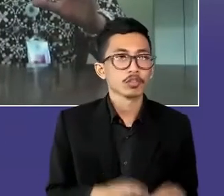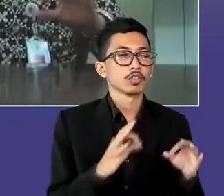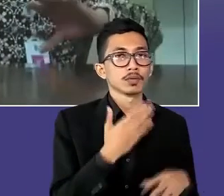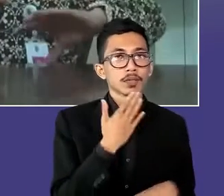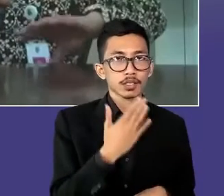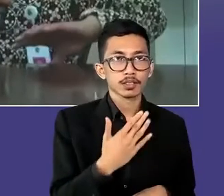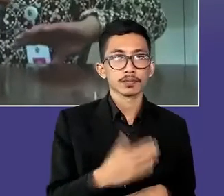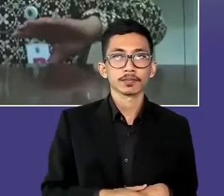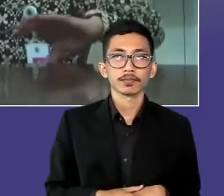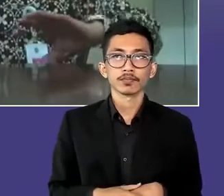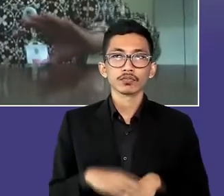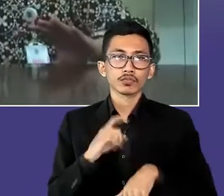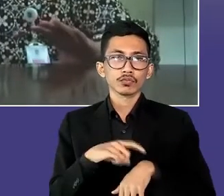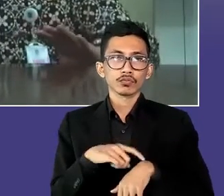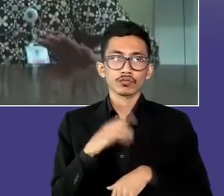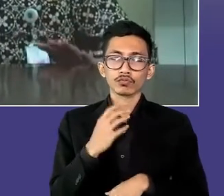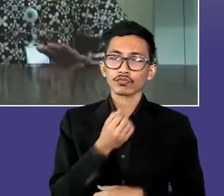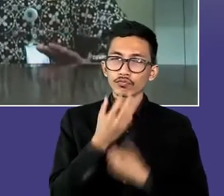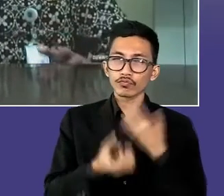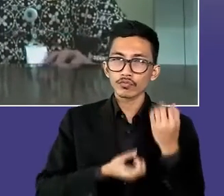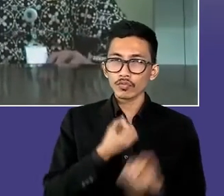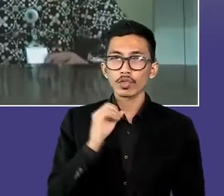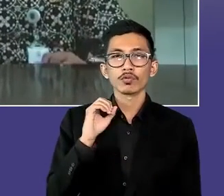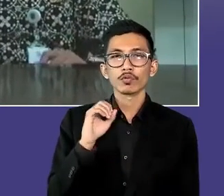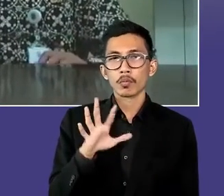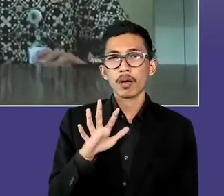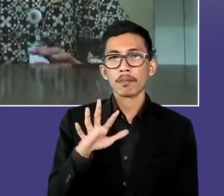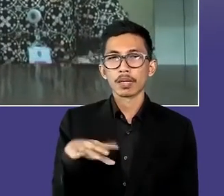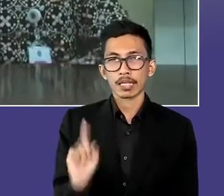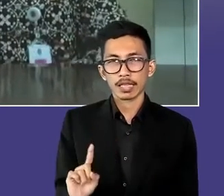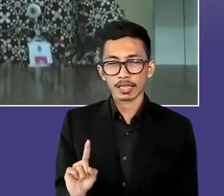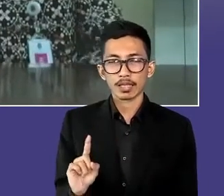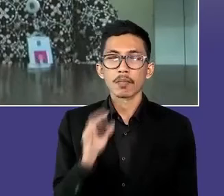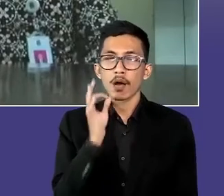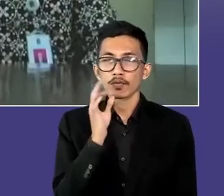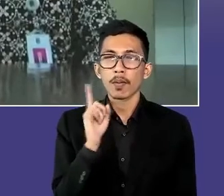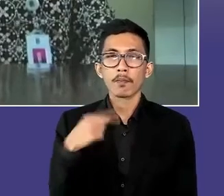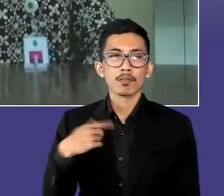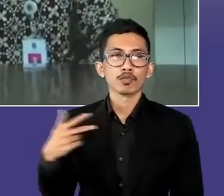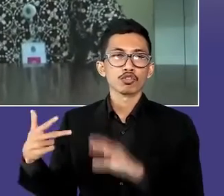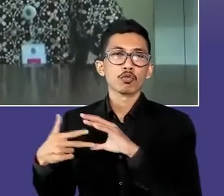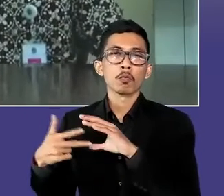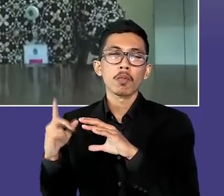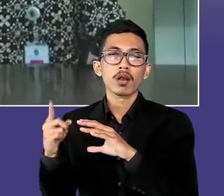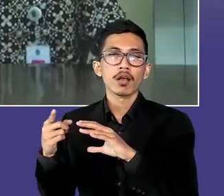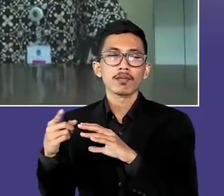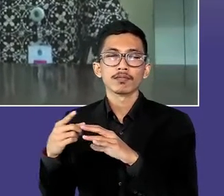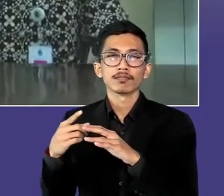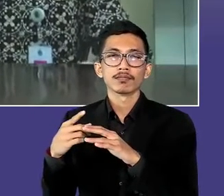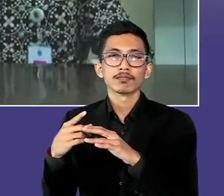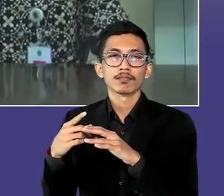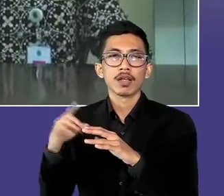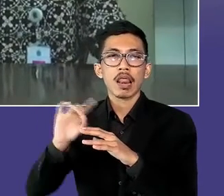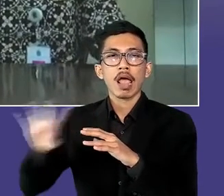saya ada waktu kira-kira hanya 5 menit, Mas, ya. Karena setelah ini saya ada Zoom dengan Pak Menko Marves, jadi nanti mohon maaf